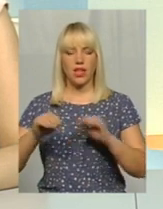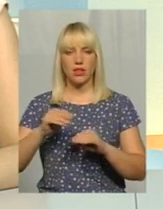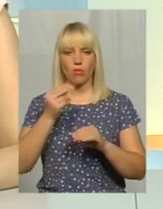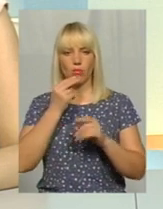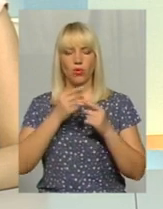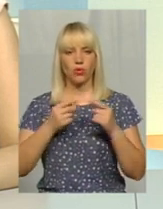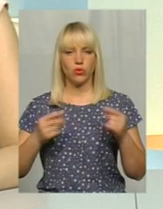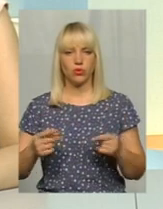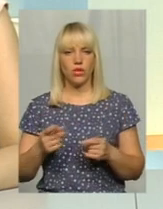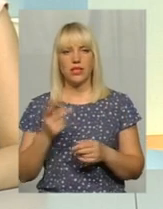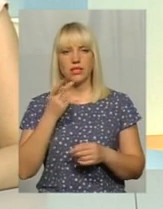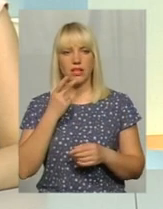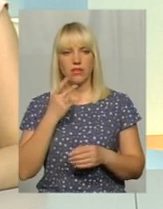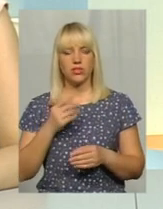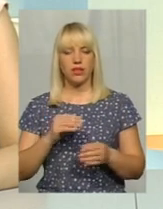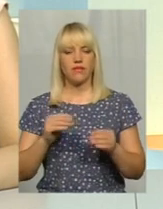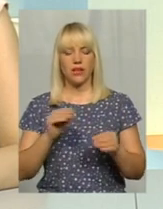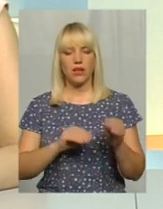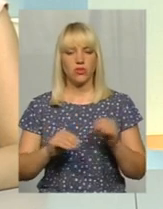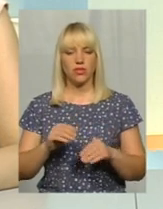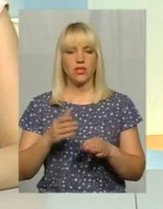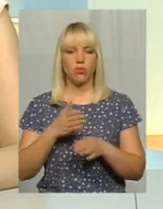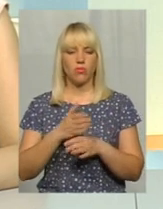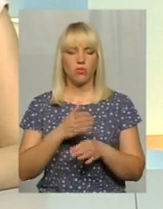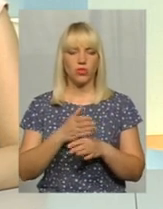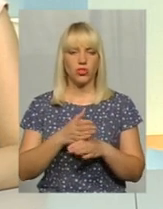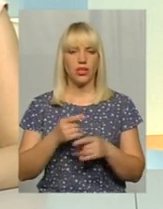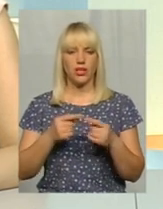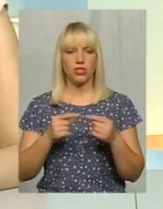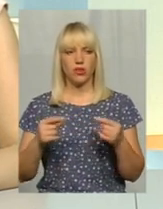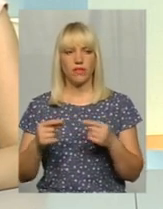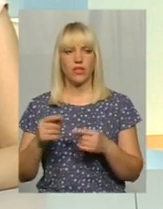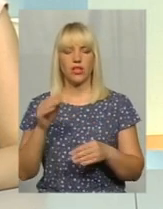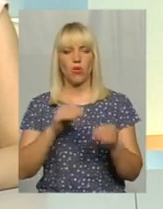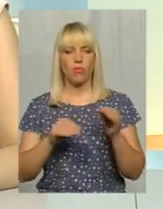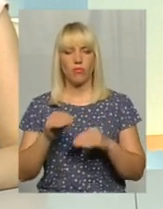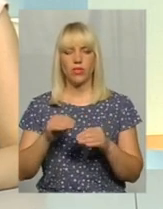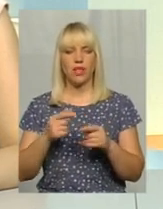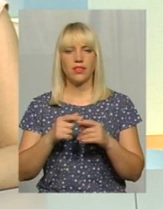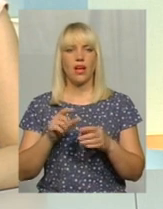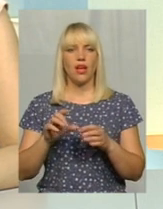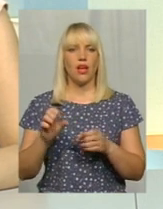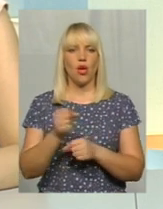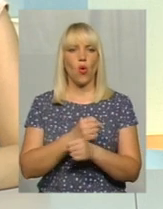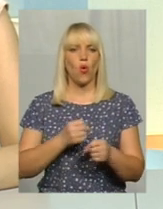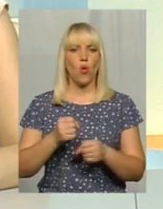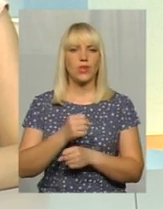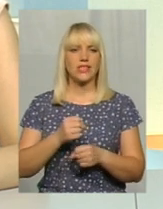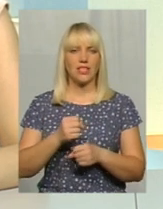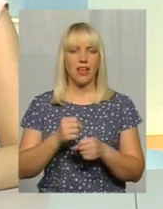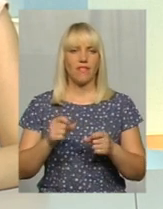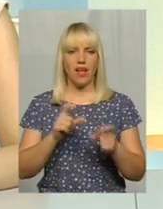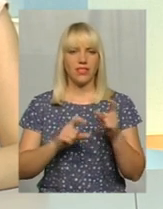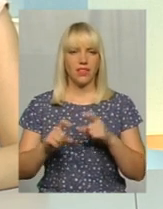Завжди вказуються різні допоміжні речовини, компоненти, консерванти. Тобто, самі читаючи, як споживач